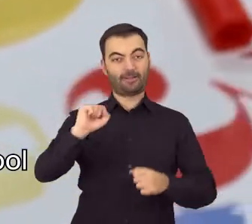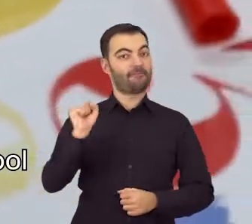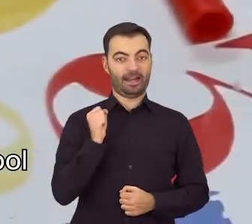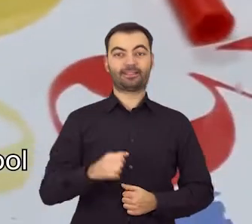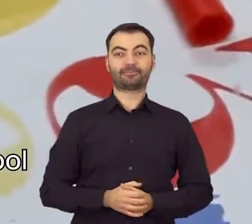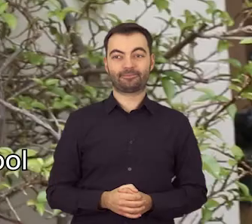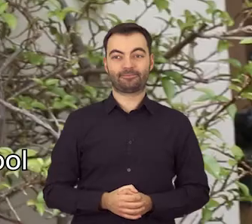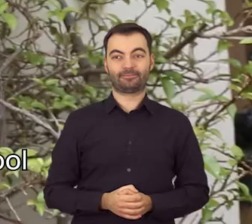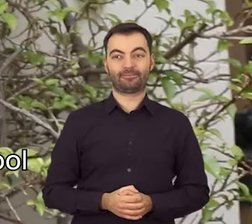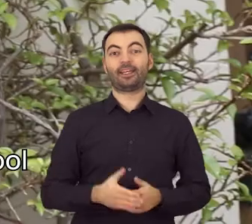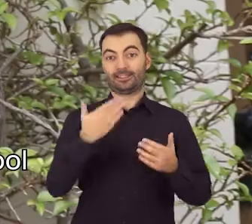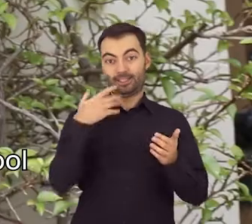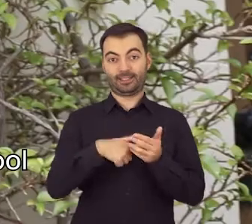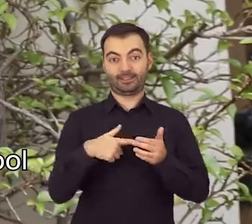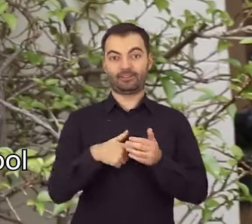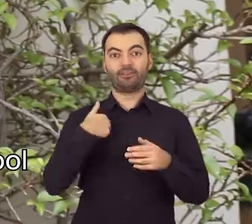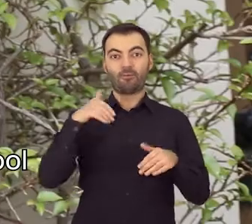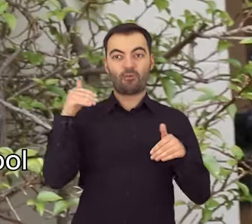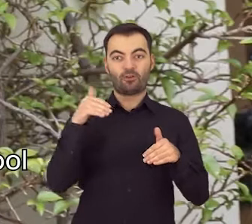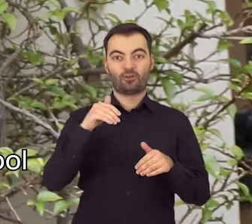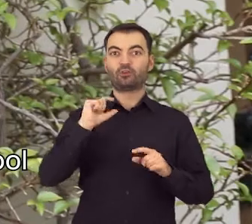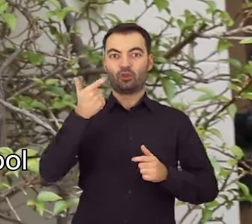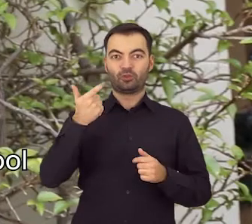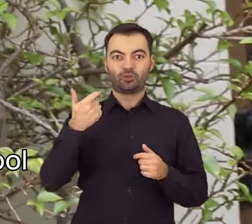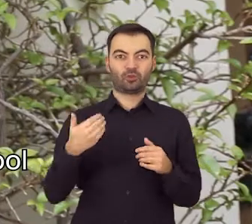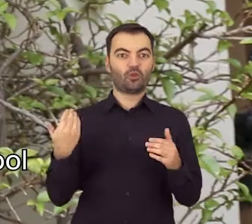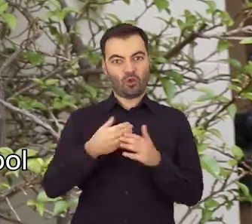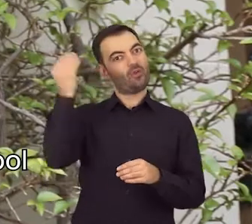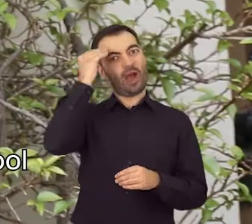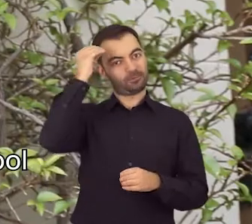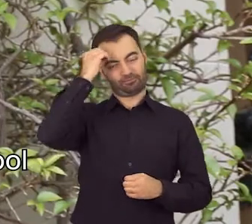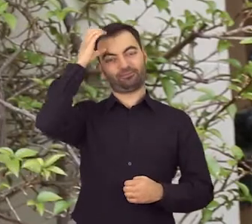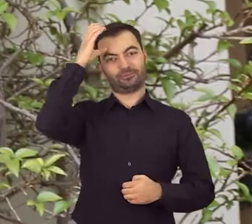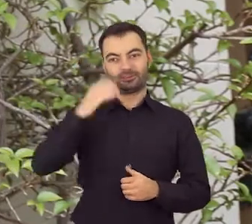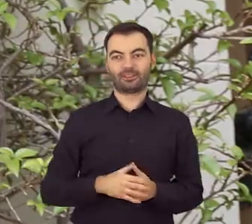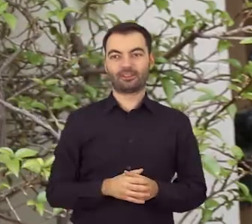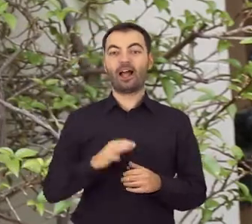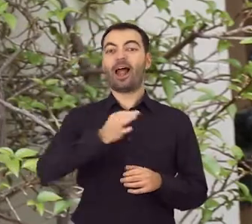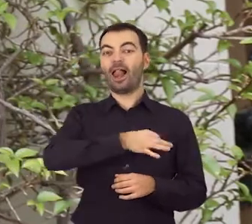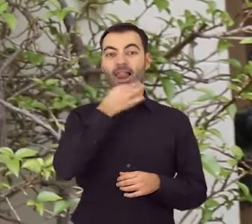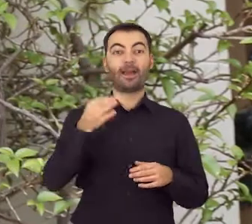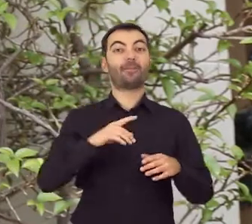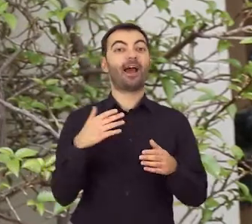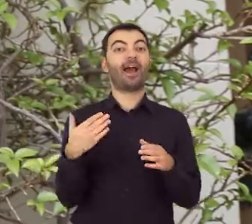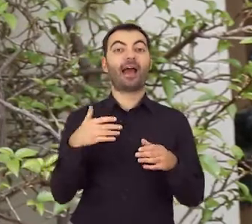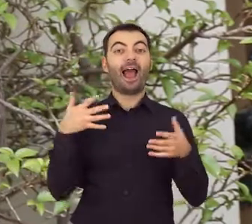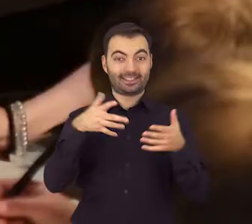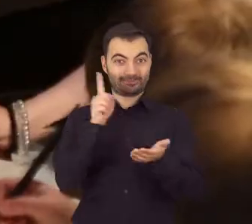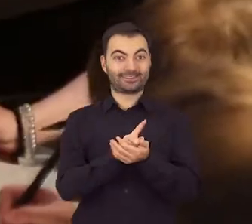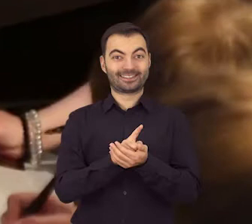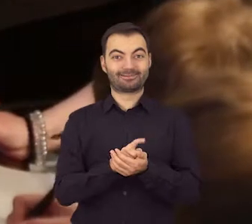bardzo fajnie, a dzięki temu można się czegoś porządnego nauczyć i na przykład można lepiej zdać klasówkę.